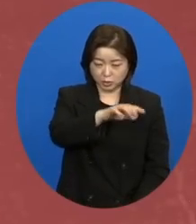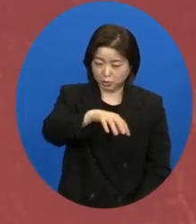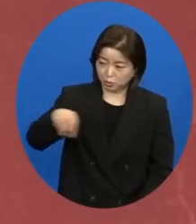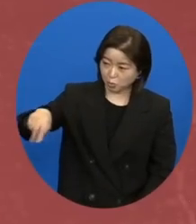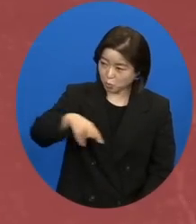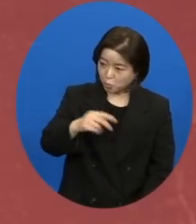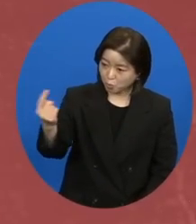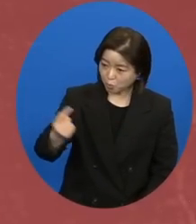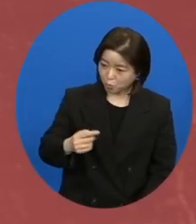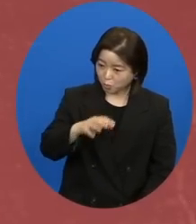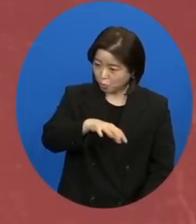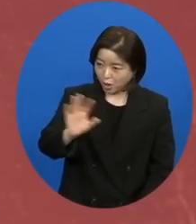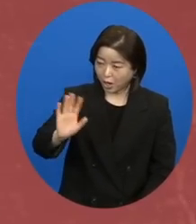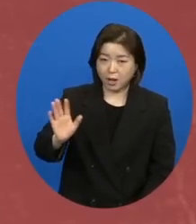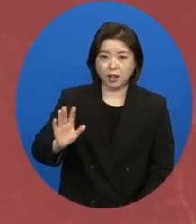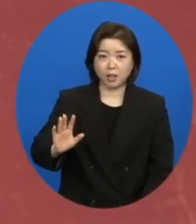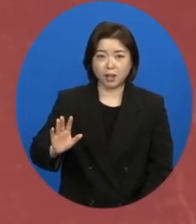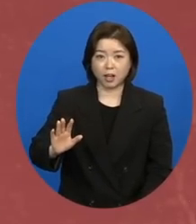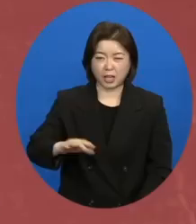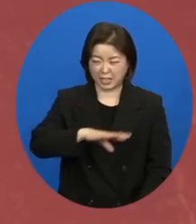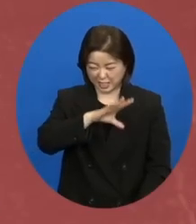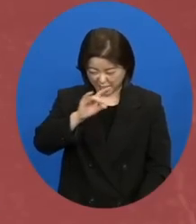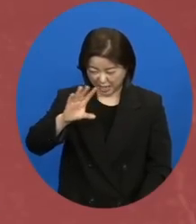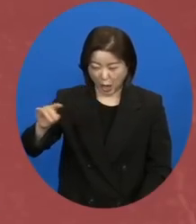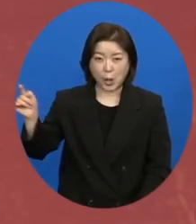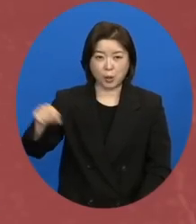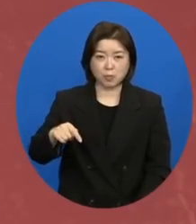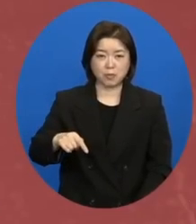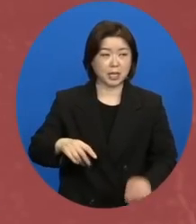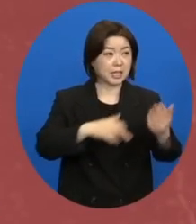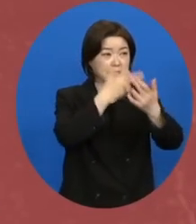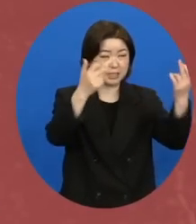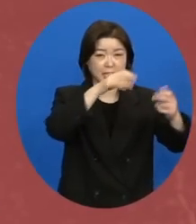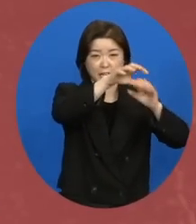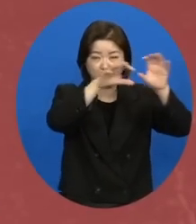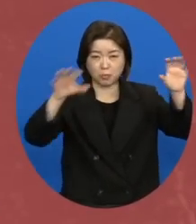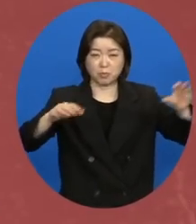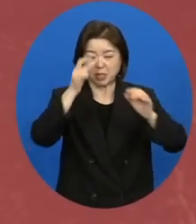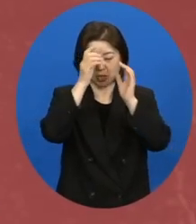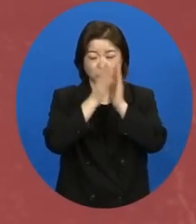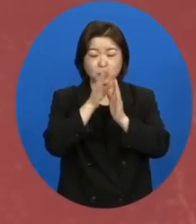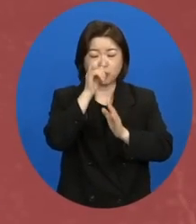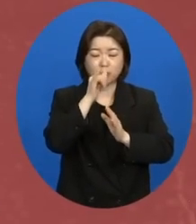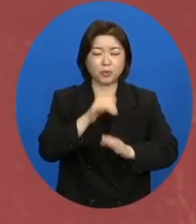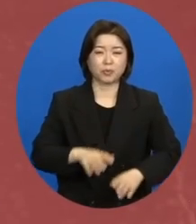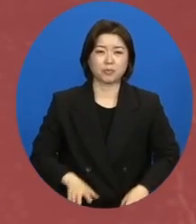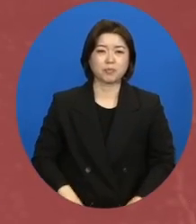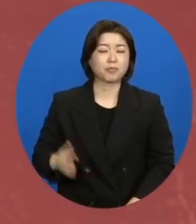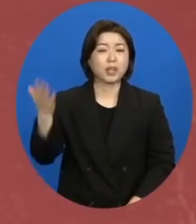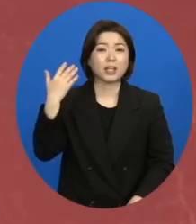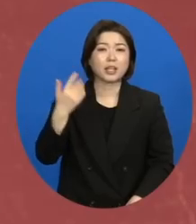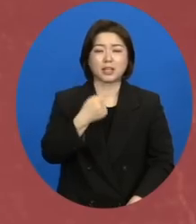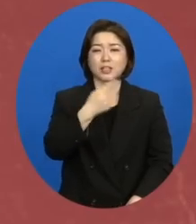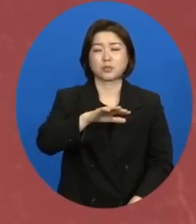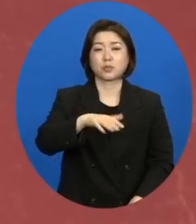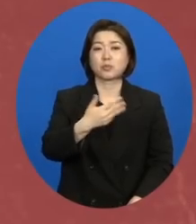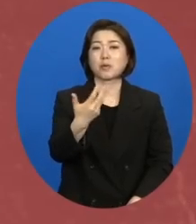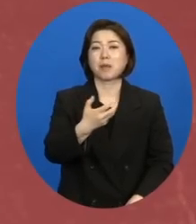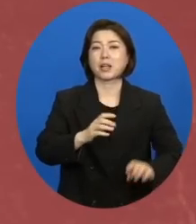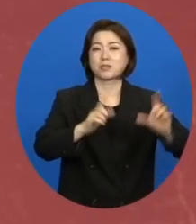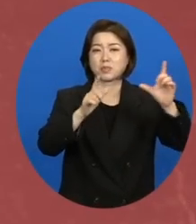아닌데 사람들이 오긴 해요. 온통 산에 기도할 때니까. 야, 옛날 80년대 기도 엄청 할